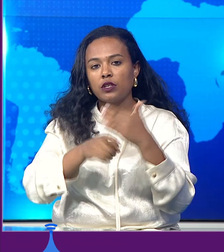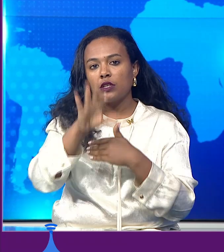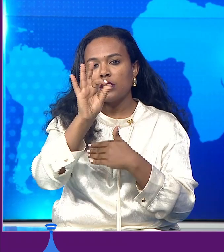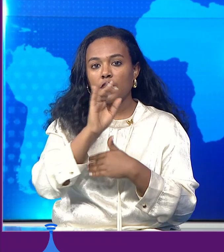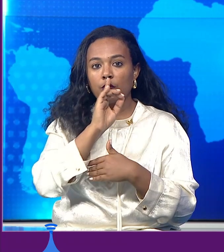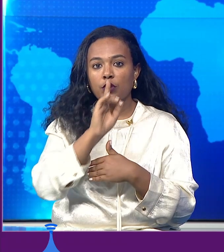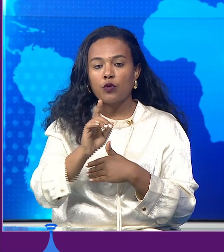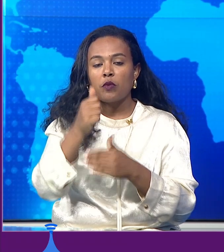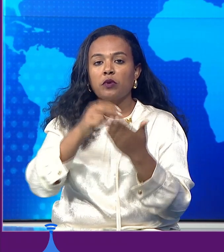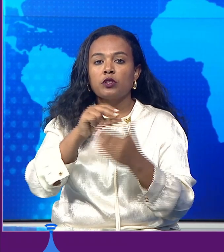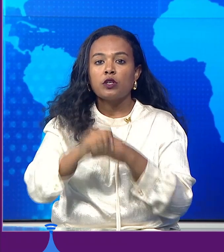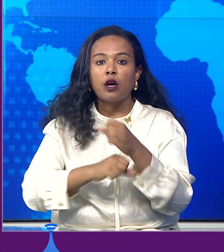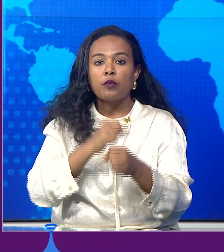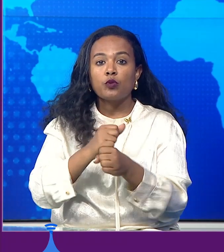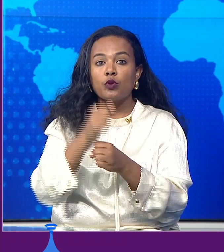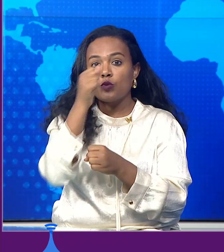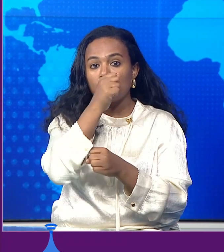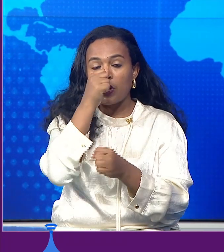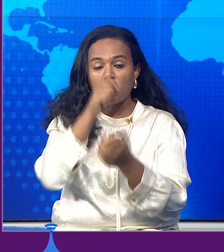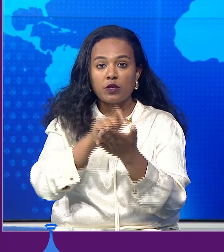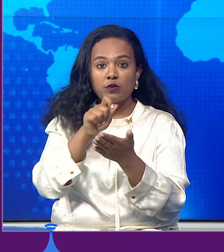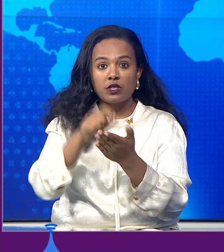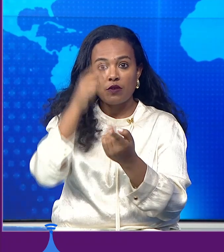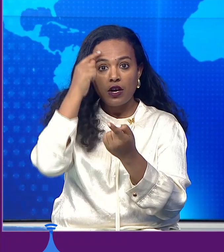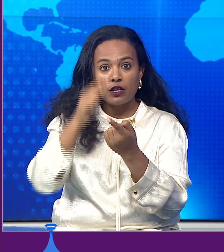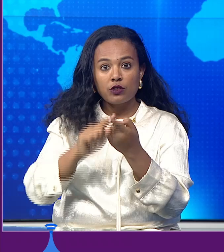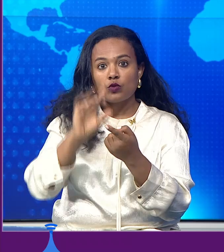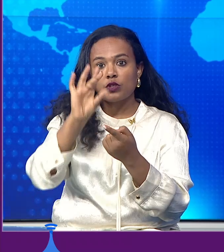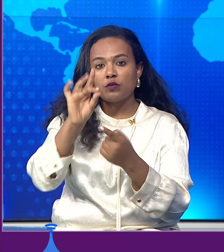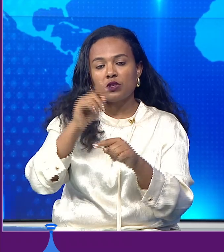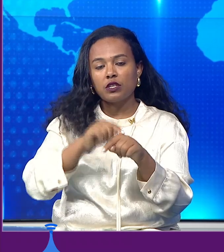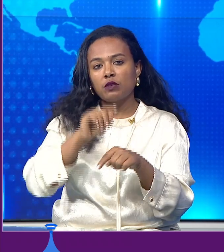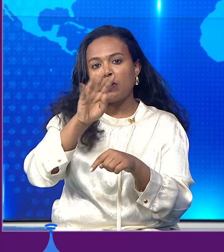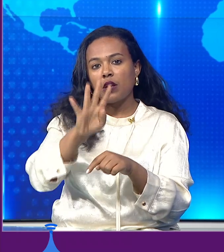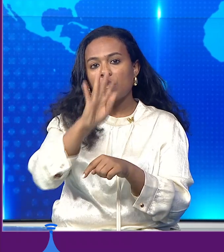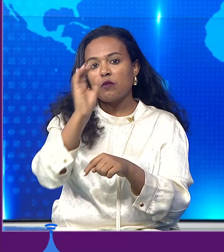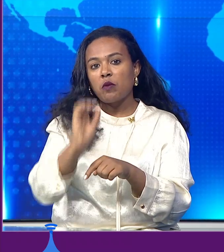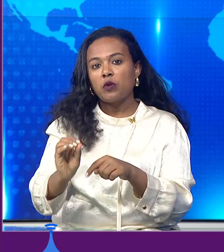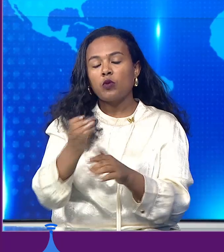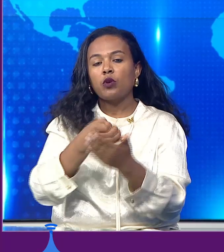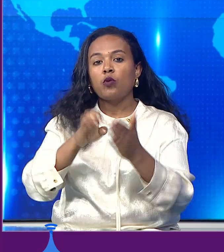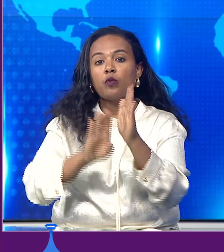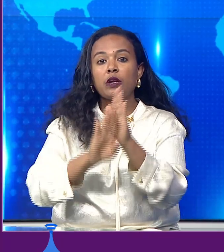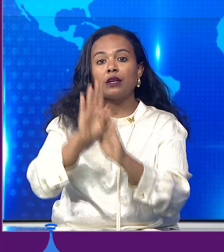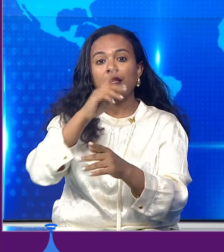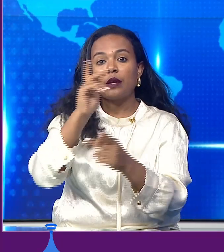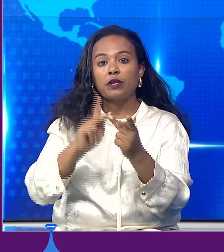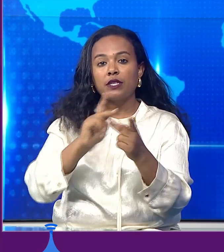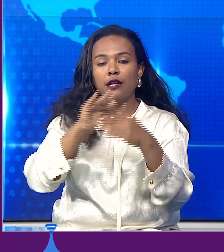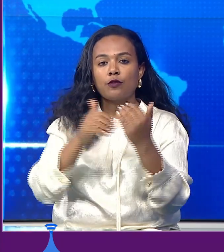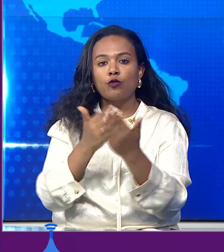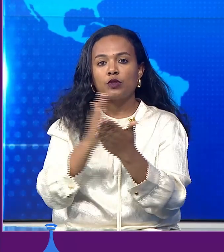ነው። በበጀት ዓመቱ ኢትዮጵያ ለማስመዝገብ ያቀደችውን የ8.4 በመቶ ኢኮኖሚያዊ እድገት ለማሳካት የሁሉም